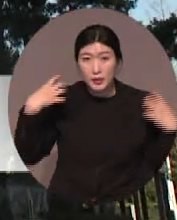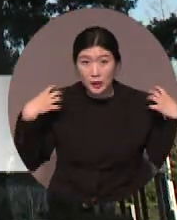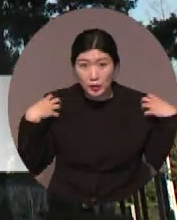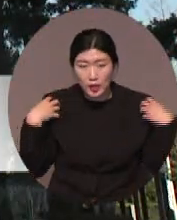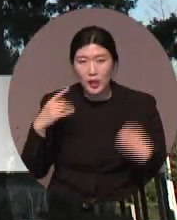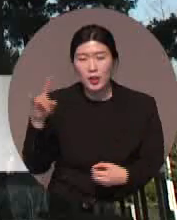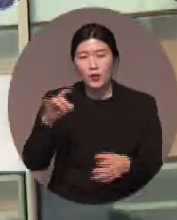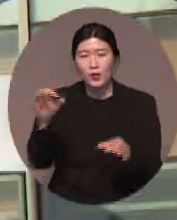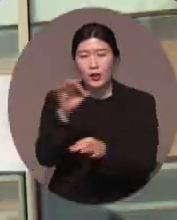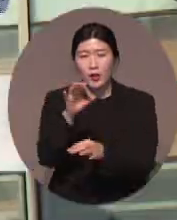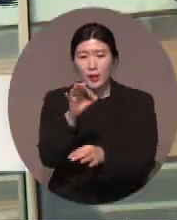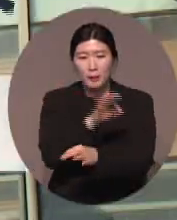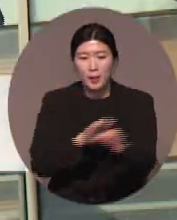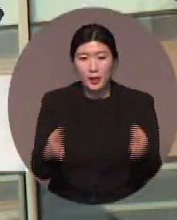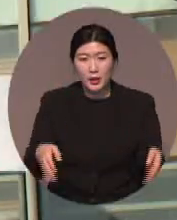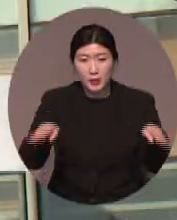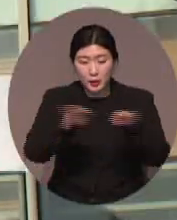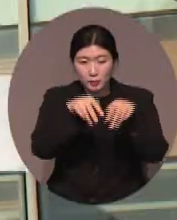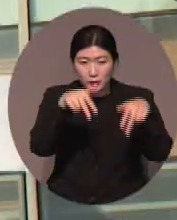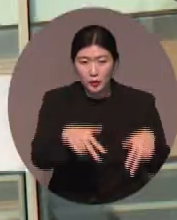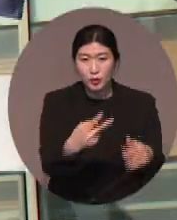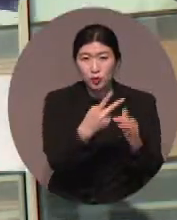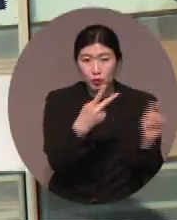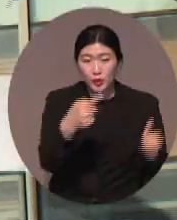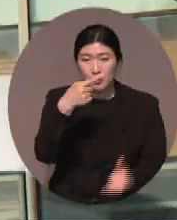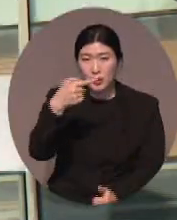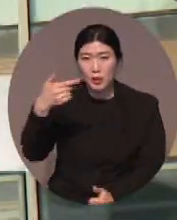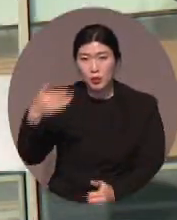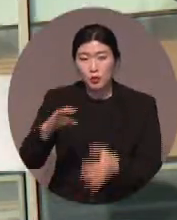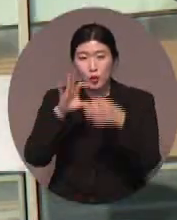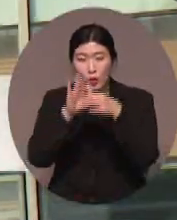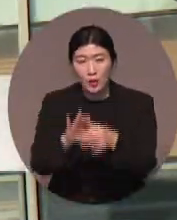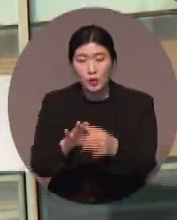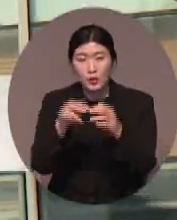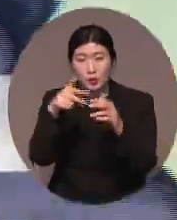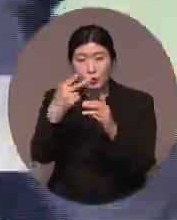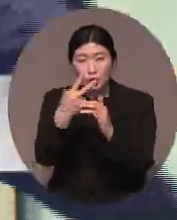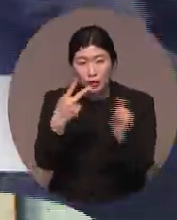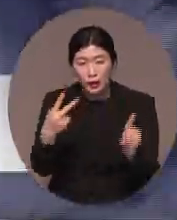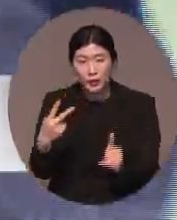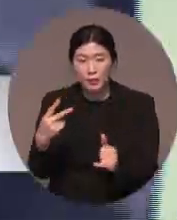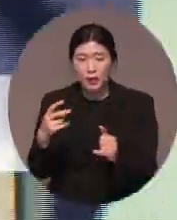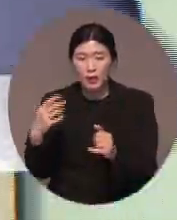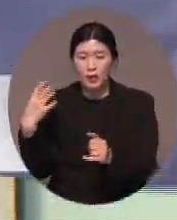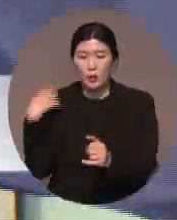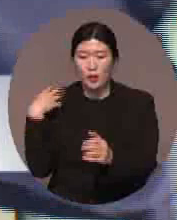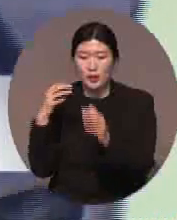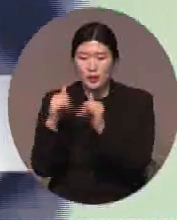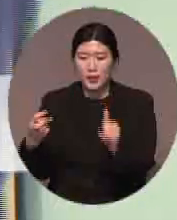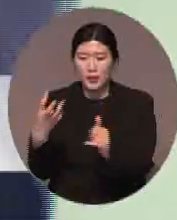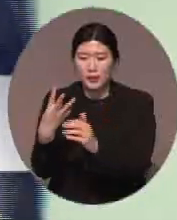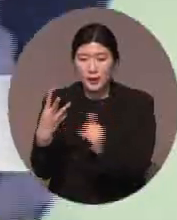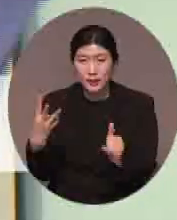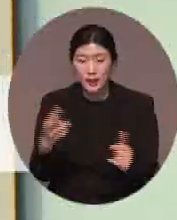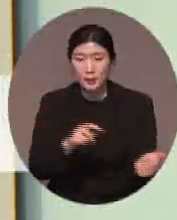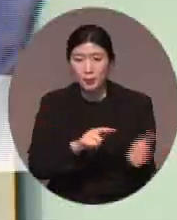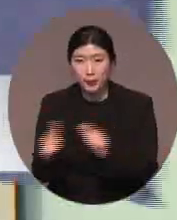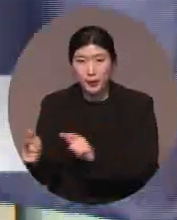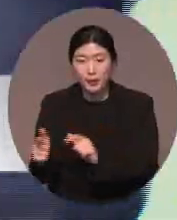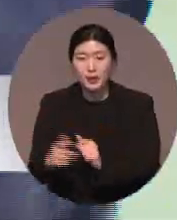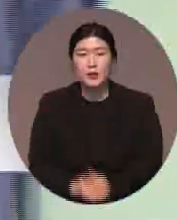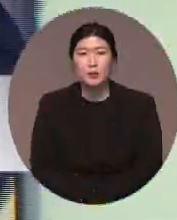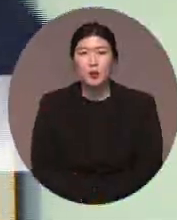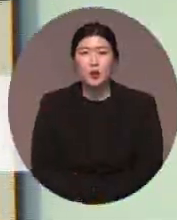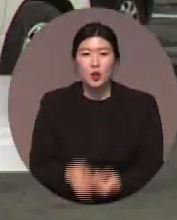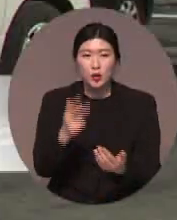현대아울렛 대전점 직원 2명과 소방용역업체 직원 2명 등 관리자급 4명에 대해 업무상 과실치사상